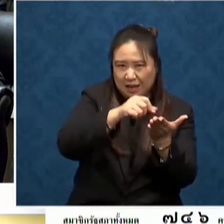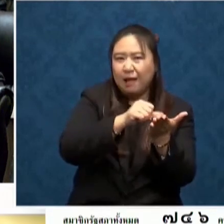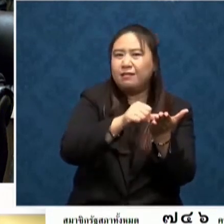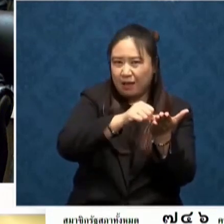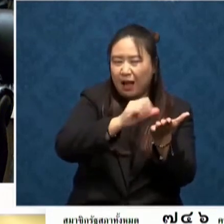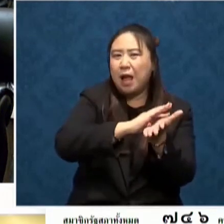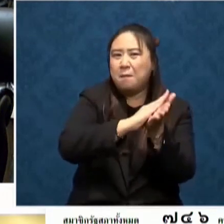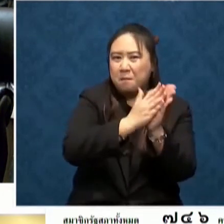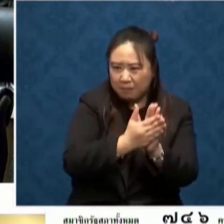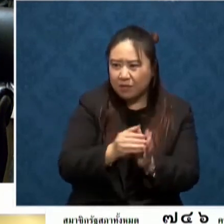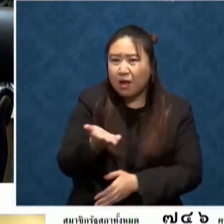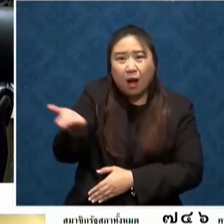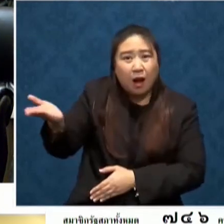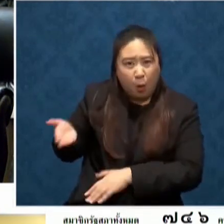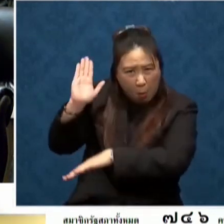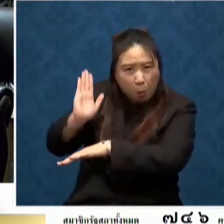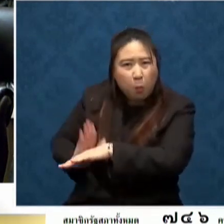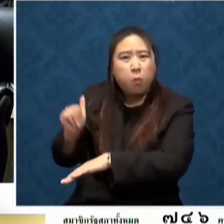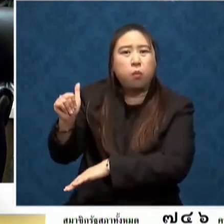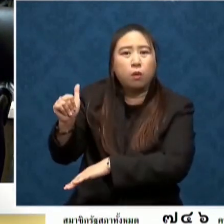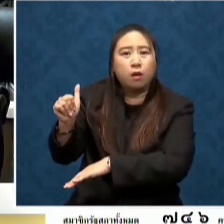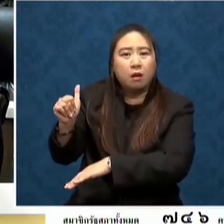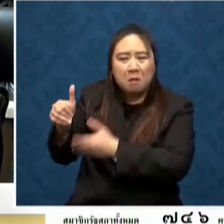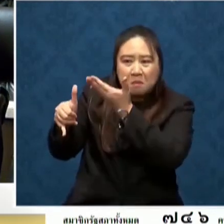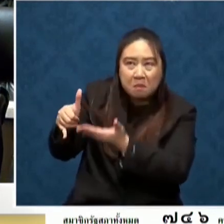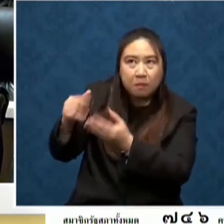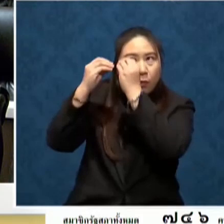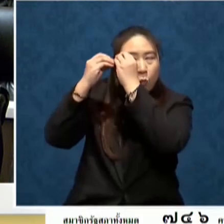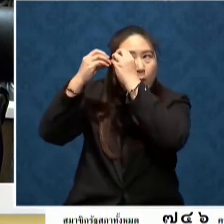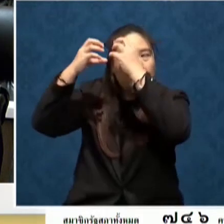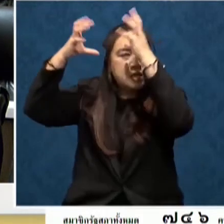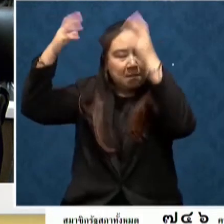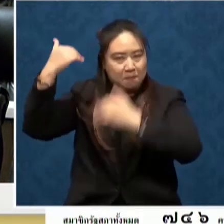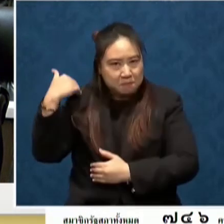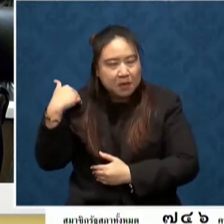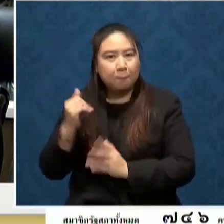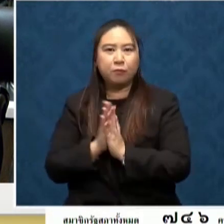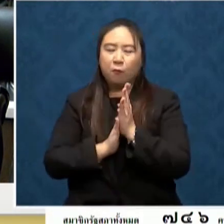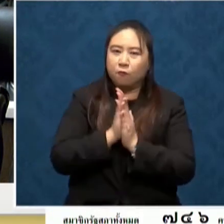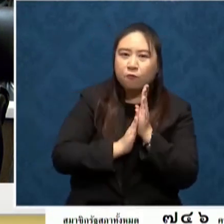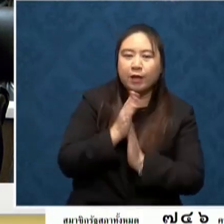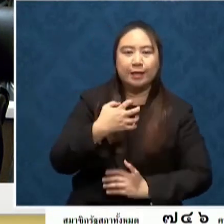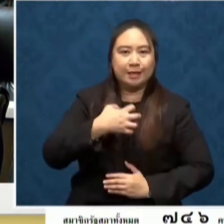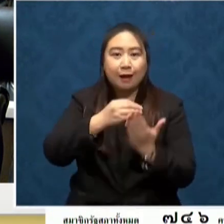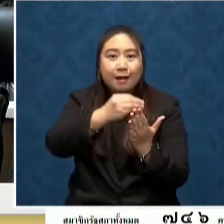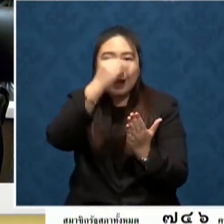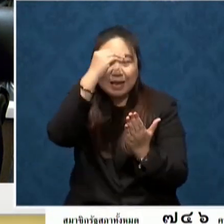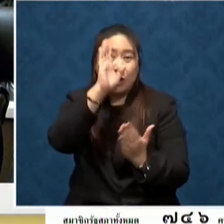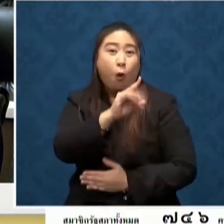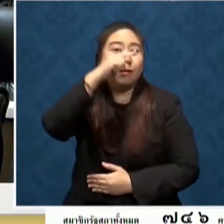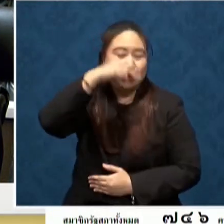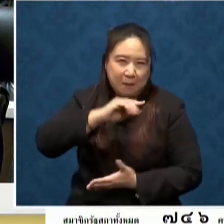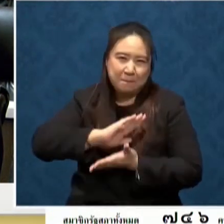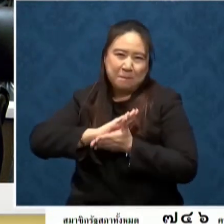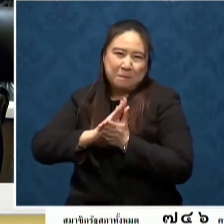เขามีสักยภาพกสูงมากนะคะแต่ละคนมีจิธนาการ มีไฟที่อยากจไปจะรูปกศึษาไทย แต